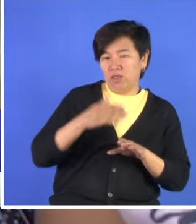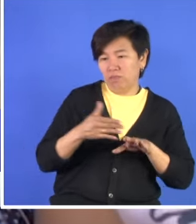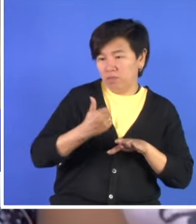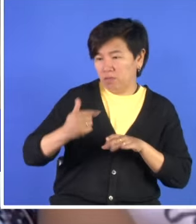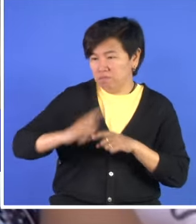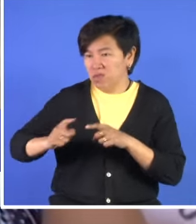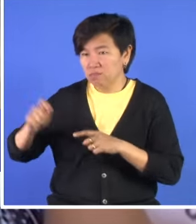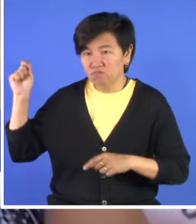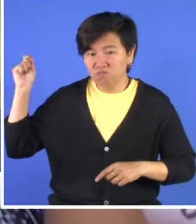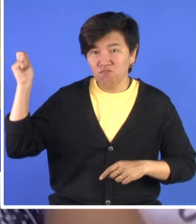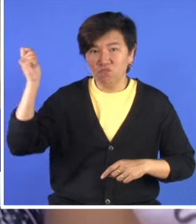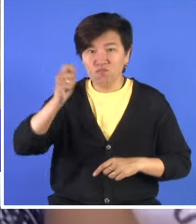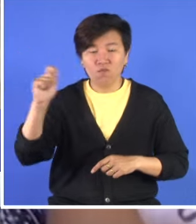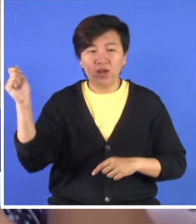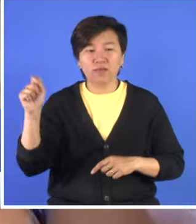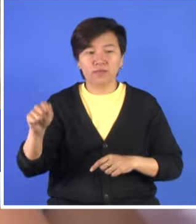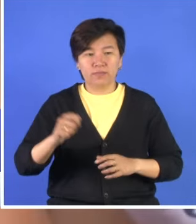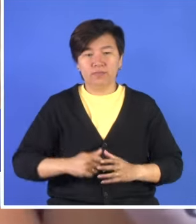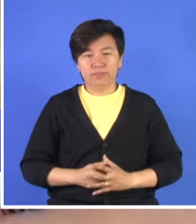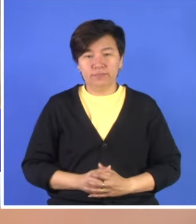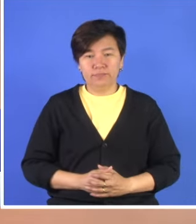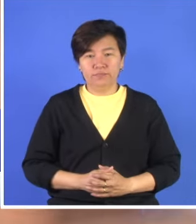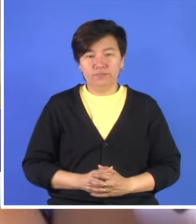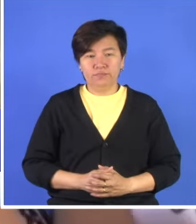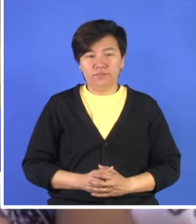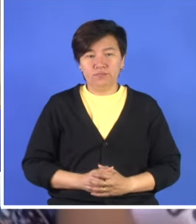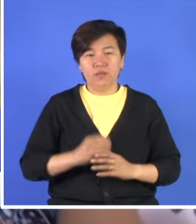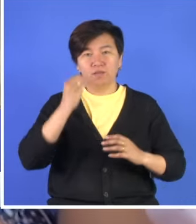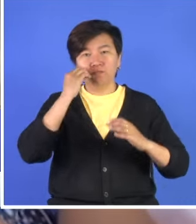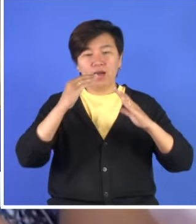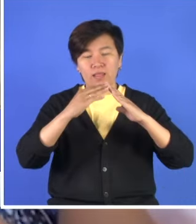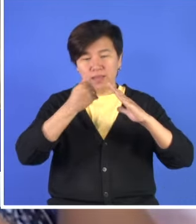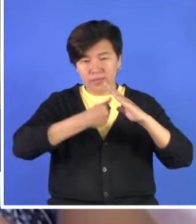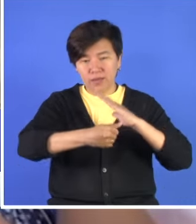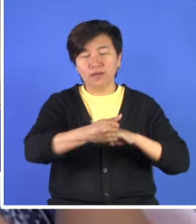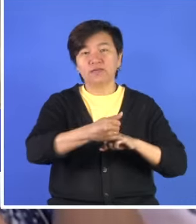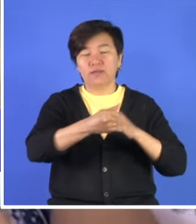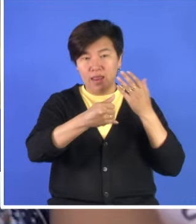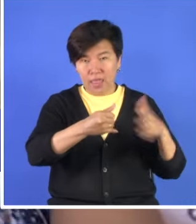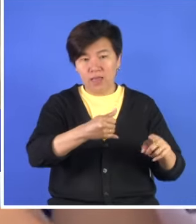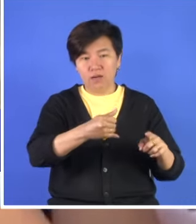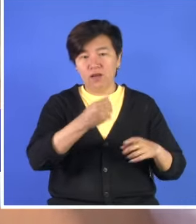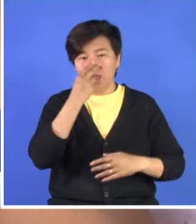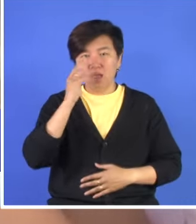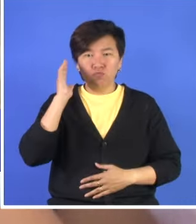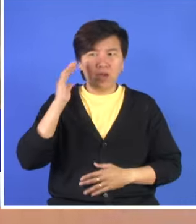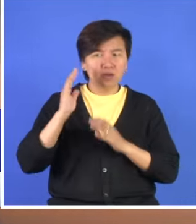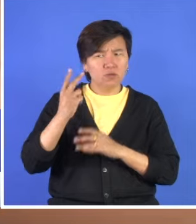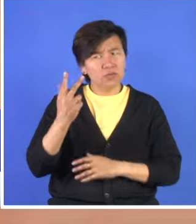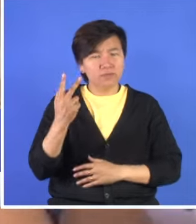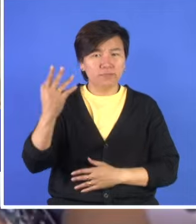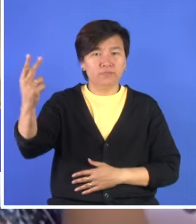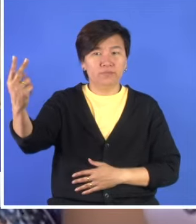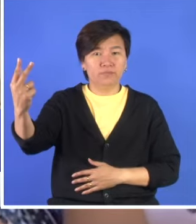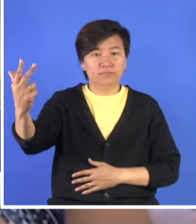ไล่ฟันท ี นี้รอบแรกนะแล้วทีนี้แฟนหนูก็เลยเดินเข้าบ้านไปพอเดินเข้าบ้านไปปุ๊บหนูเห็นผู้ชายประมาณ 2-3 คนเดินต